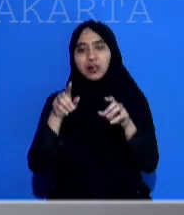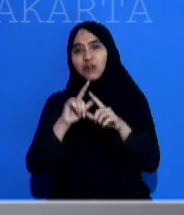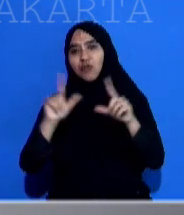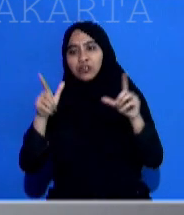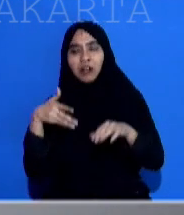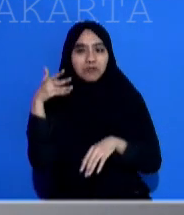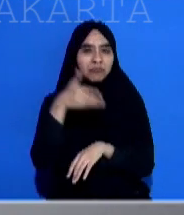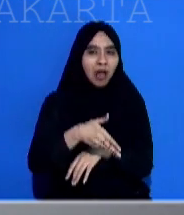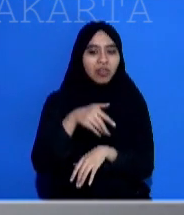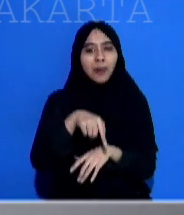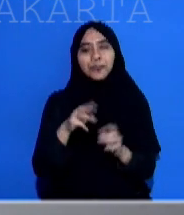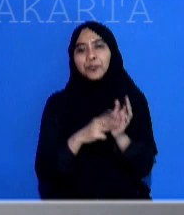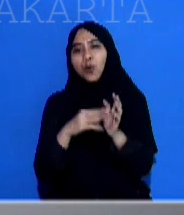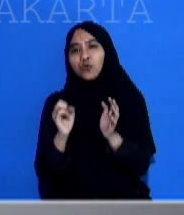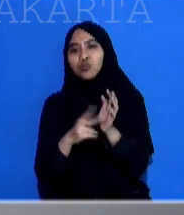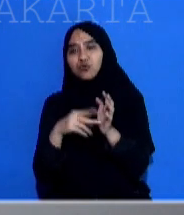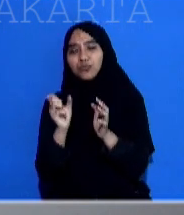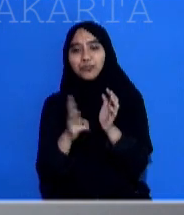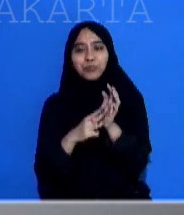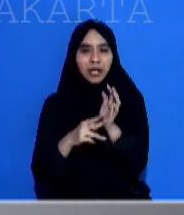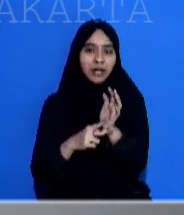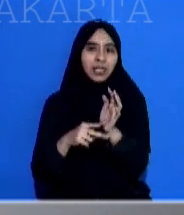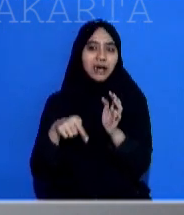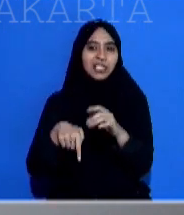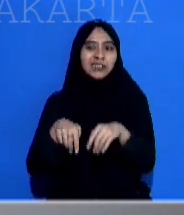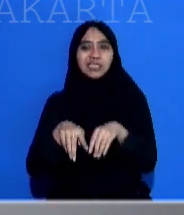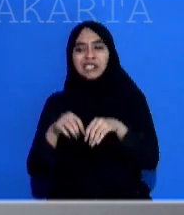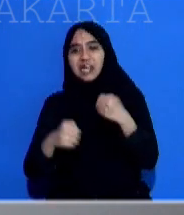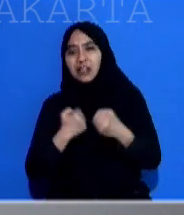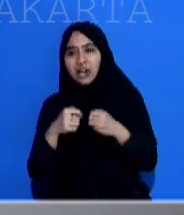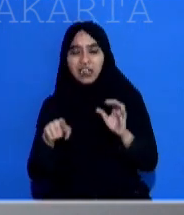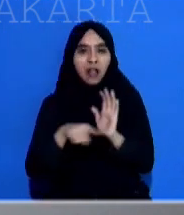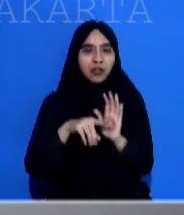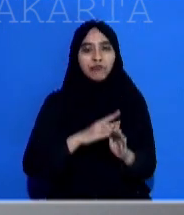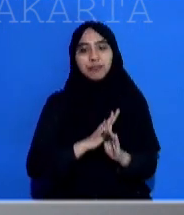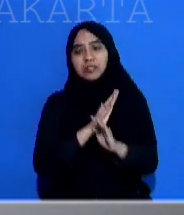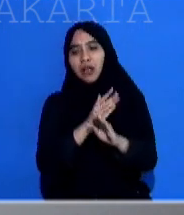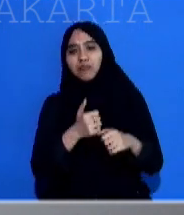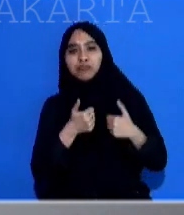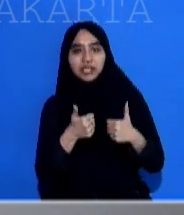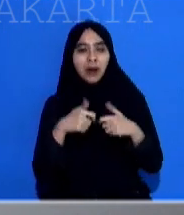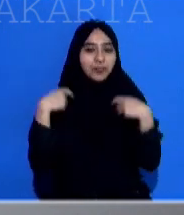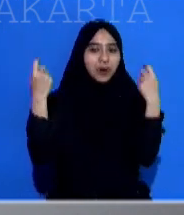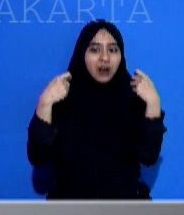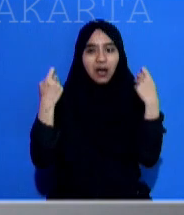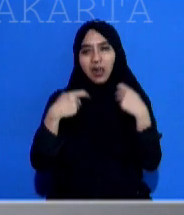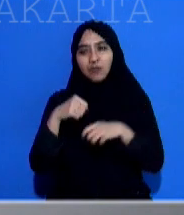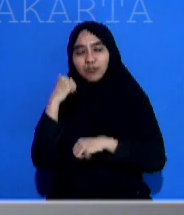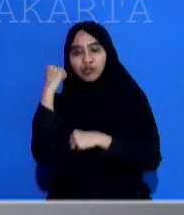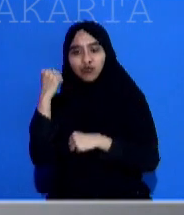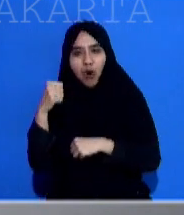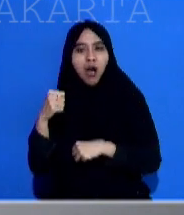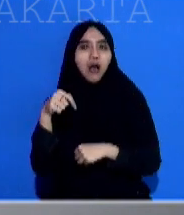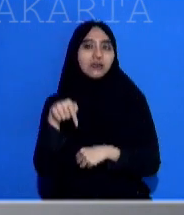monumenbis di kasihan bant selain menghindari kegiatan negatif perayaan kelulusan pelajar sekolah di Monumen pejuang dilakukan agar jejak